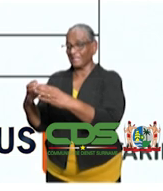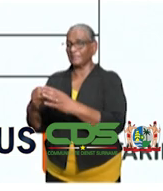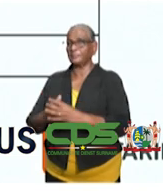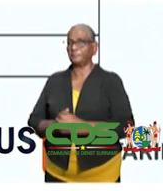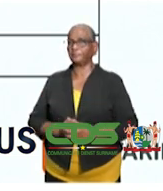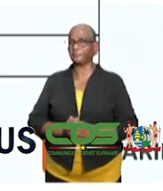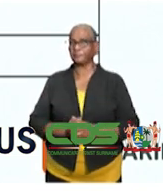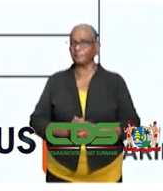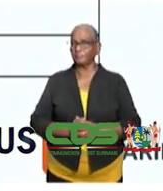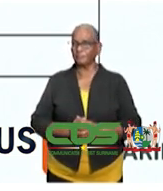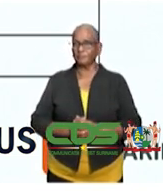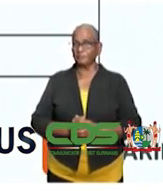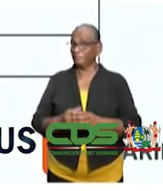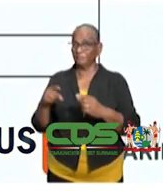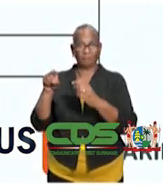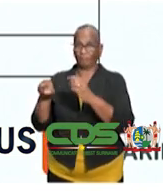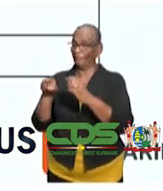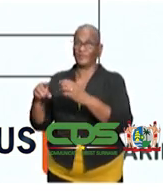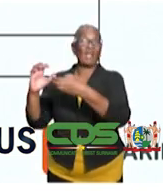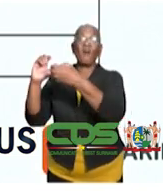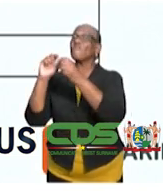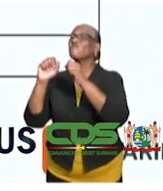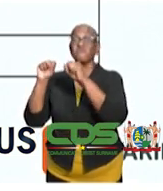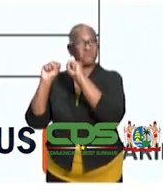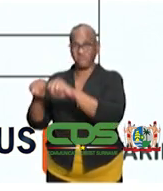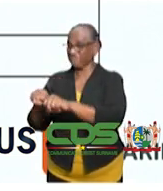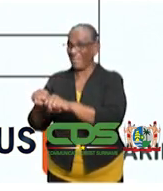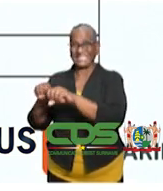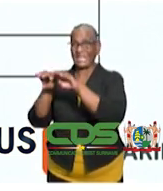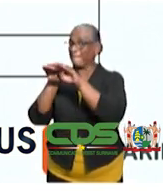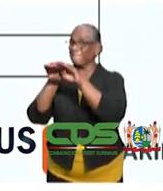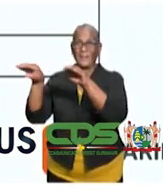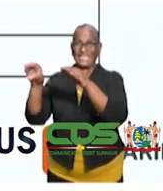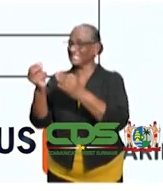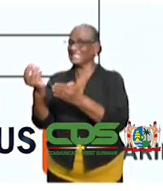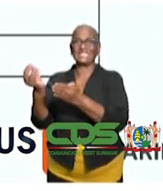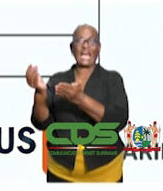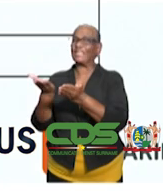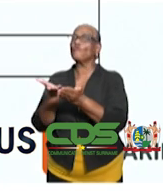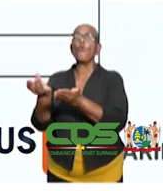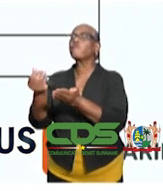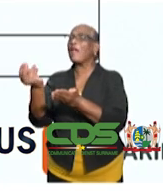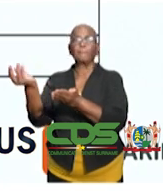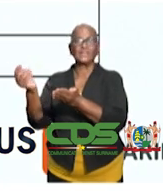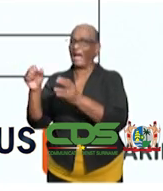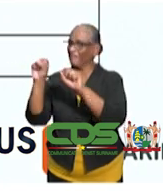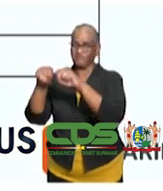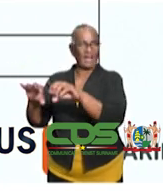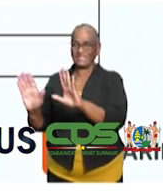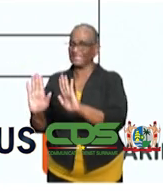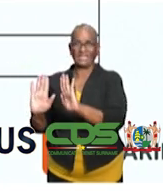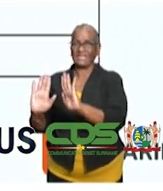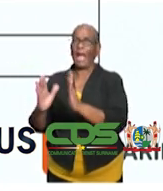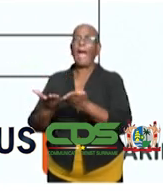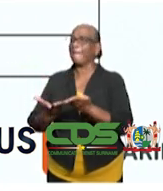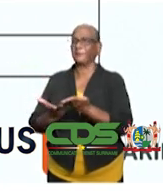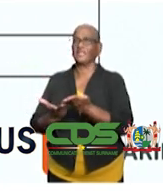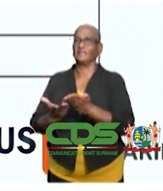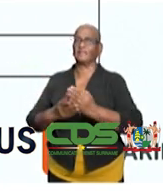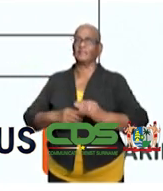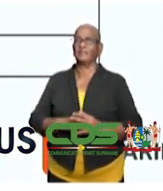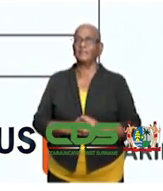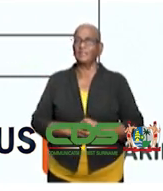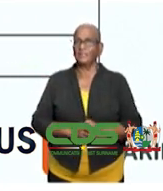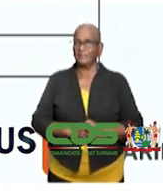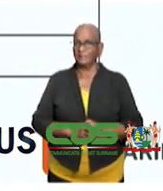hier is er geen vast basistarief. Het basistarief is hier bij de